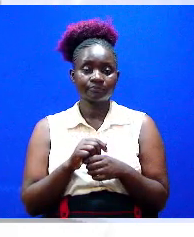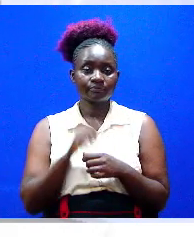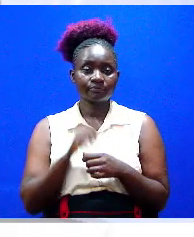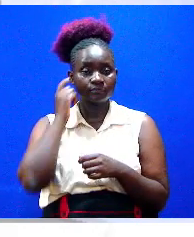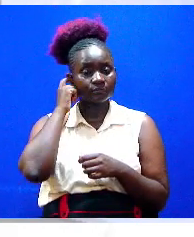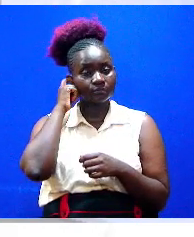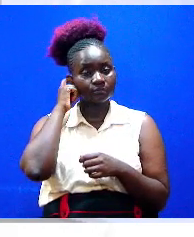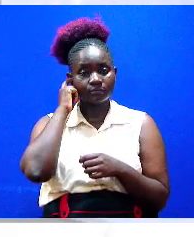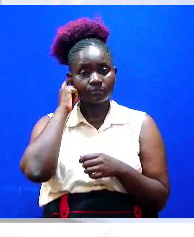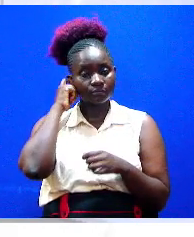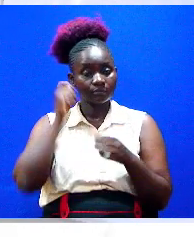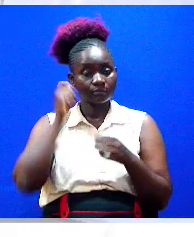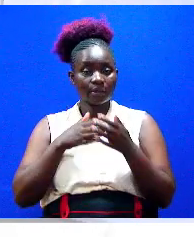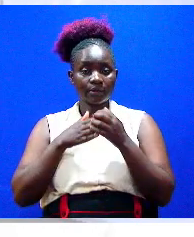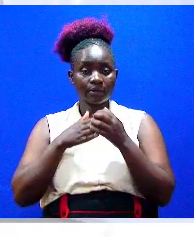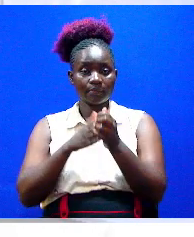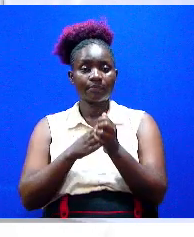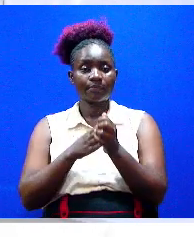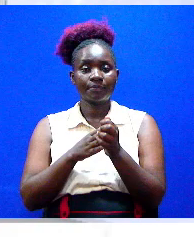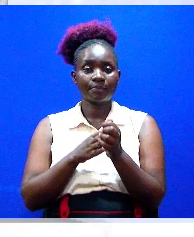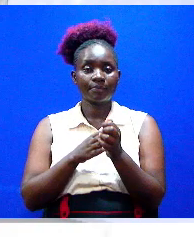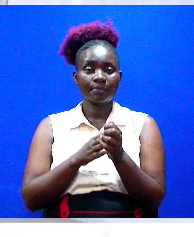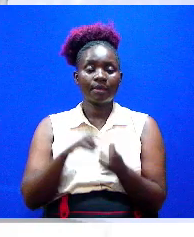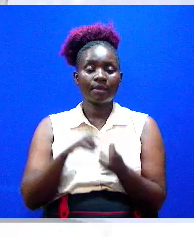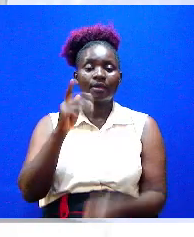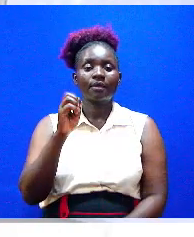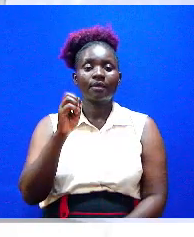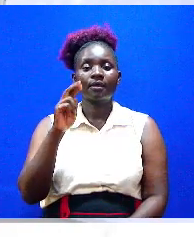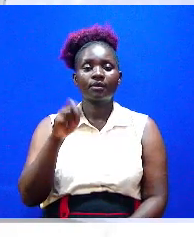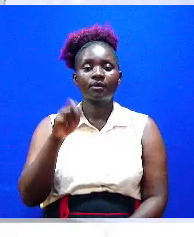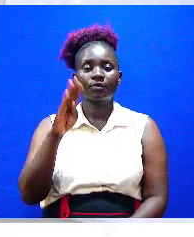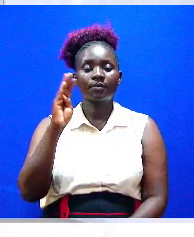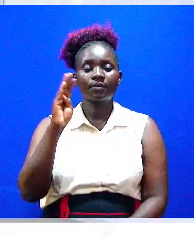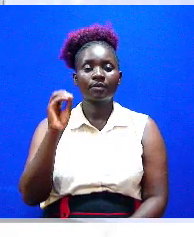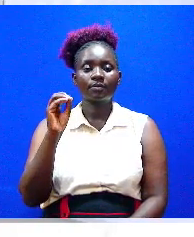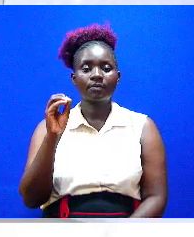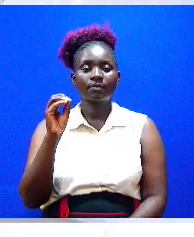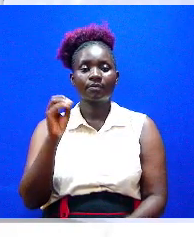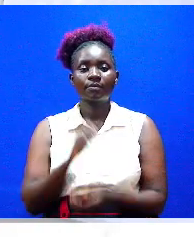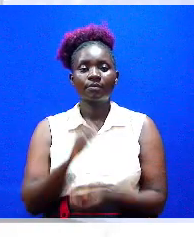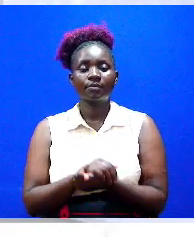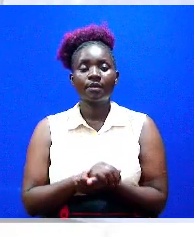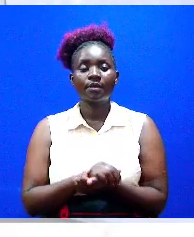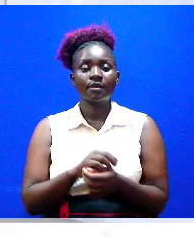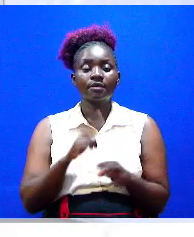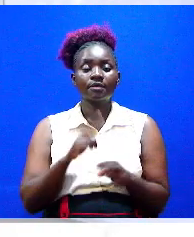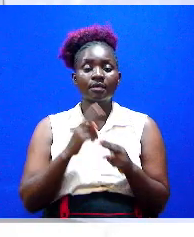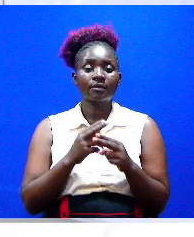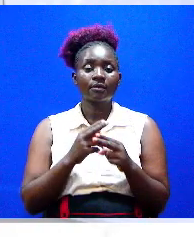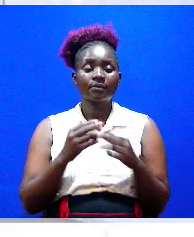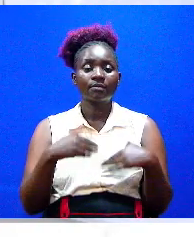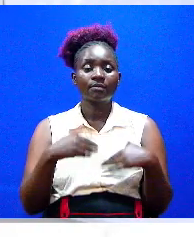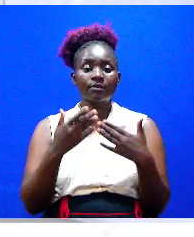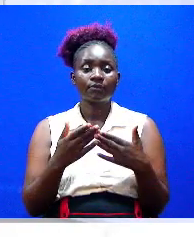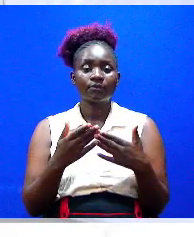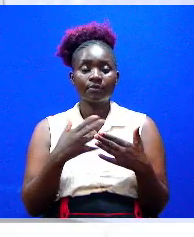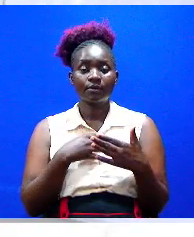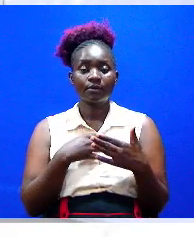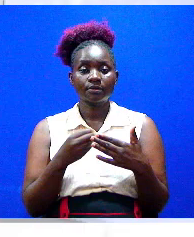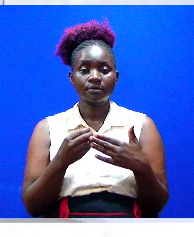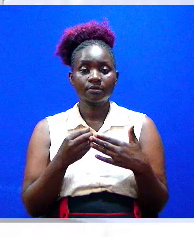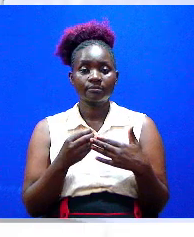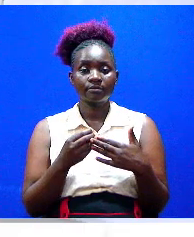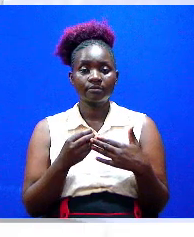wabakura wana Alexina Kerubo yoro mure mikuruwa se chinsemo chia nyama koro. Toni gobe sokire na kugani ya